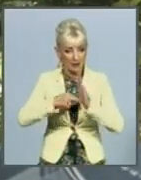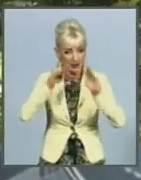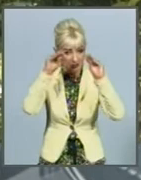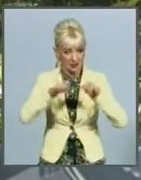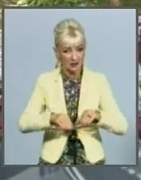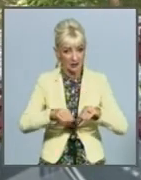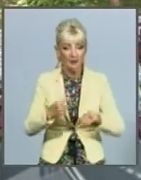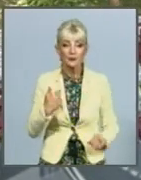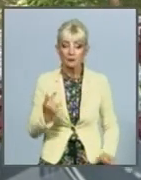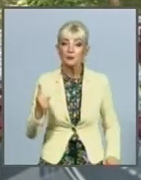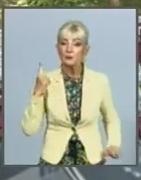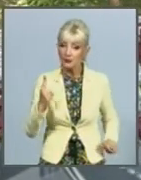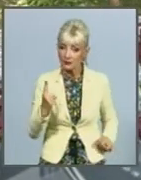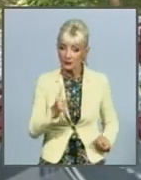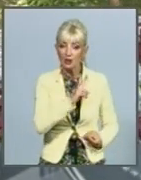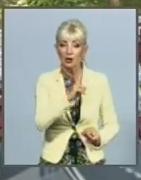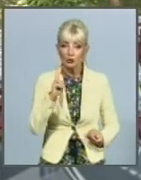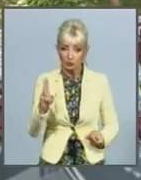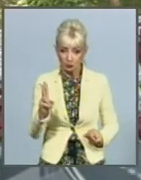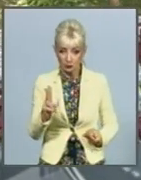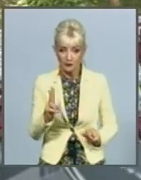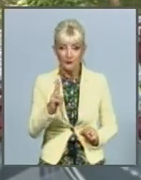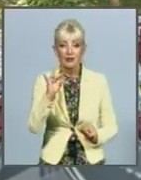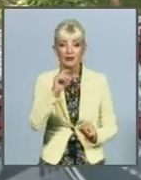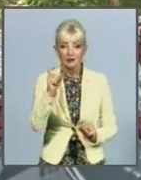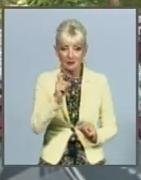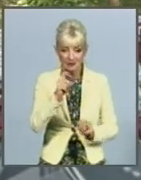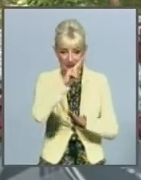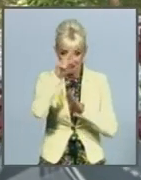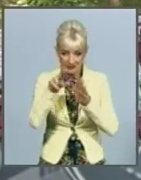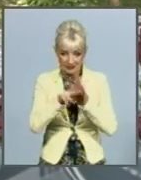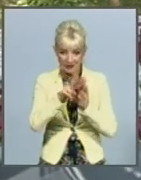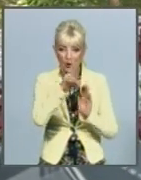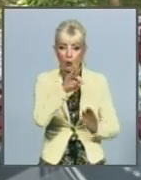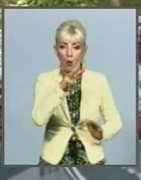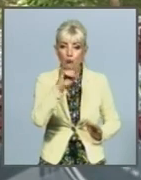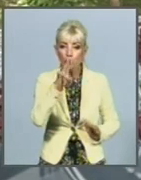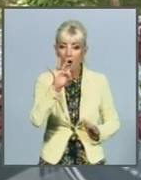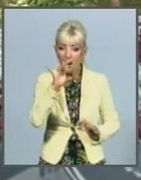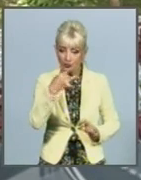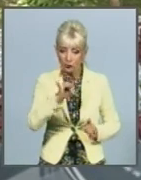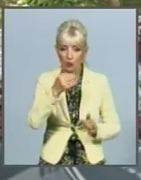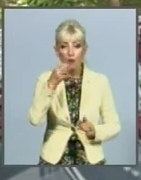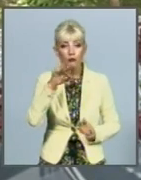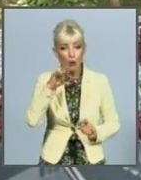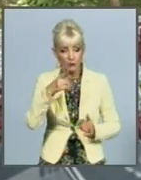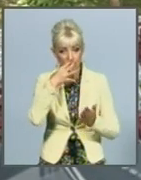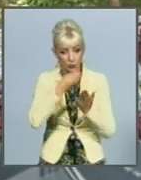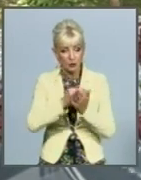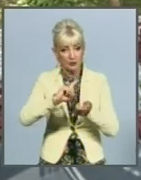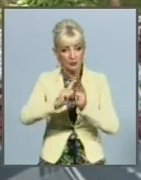Ми перші, хто вийшов з комунальної форми власності і перейшов на